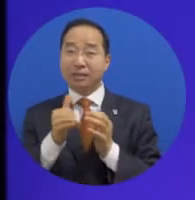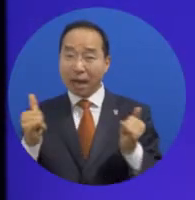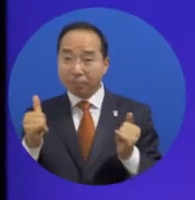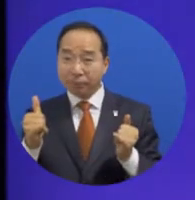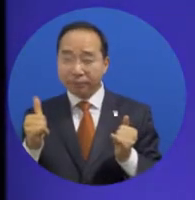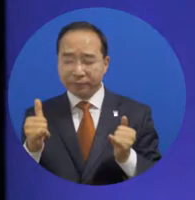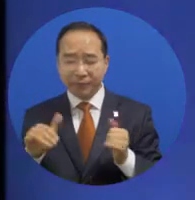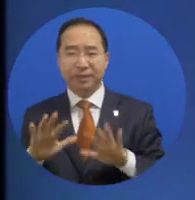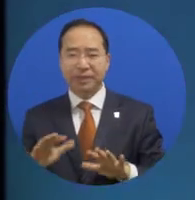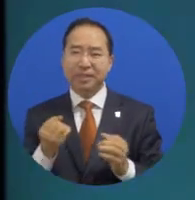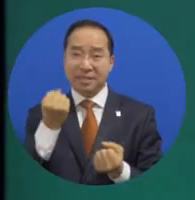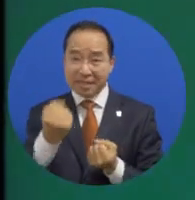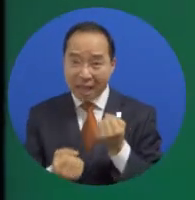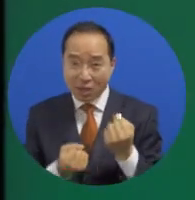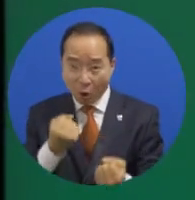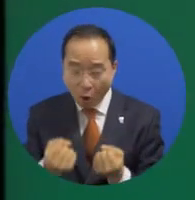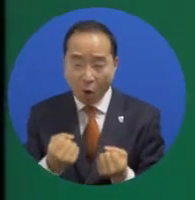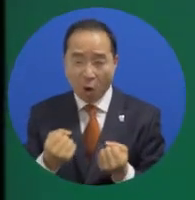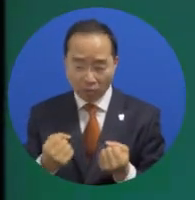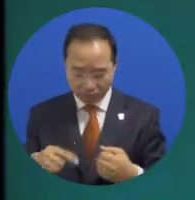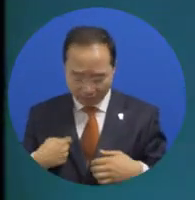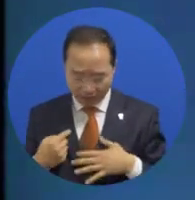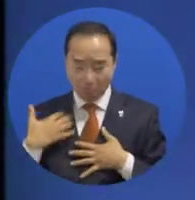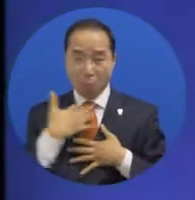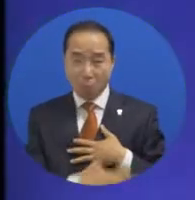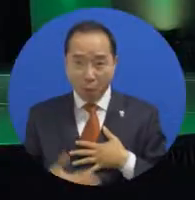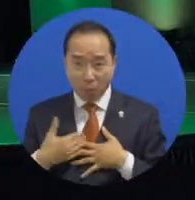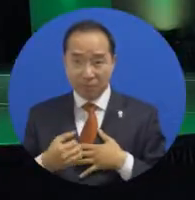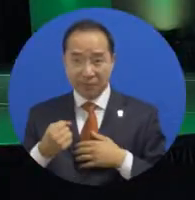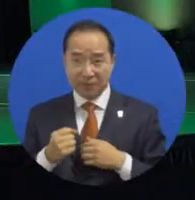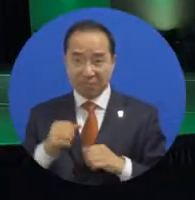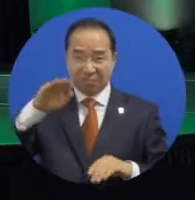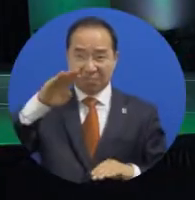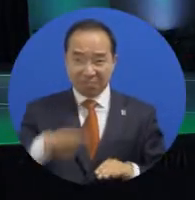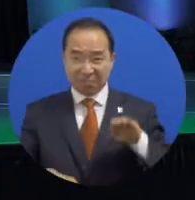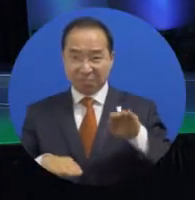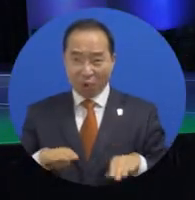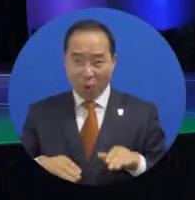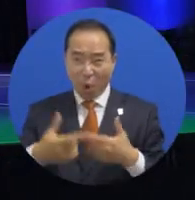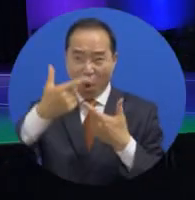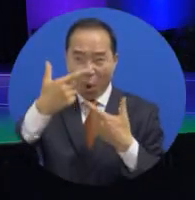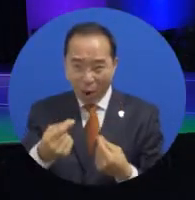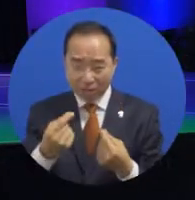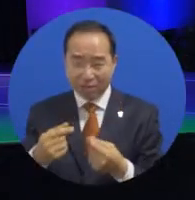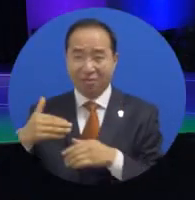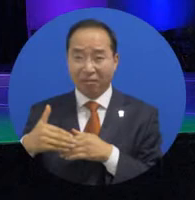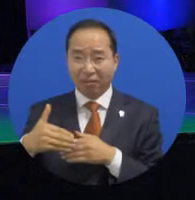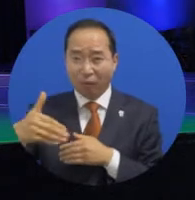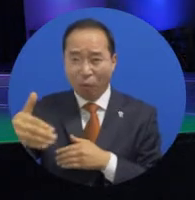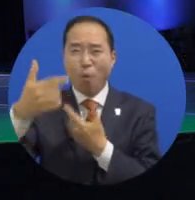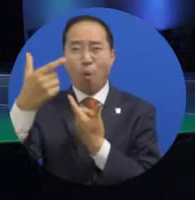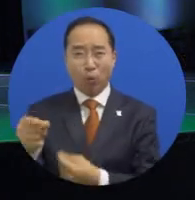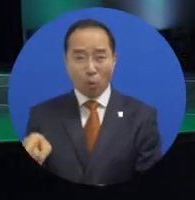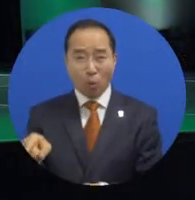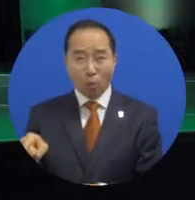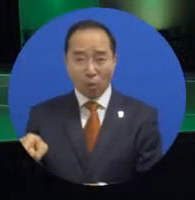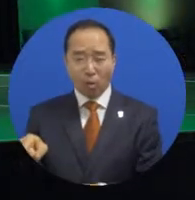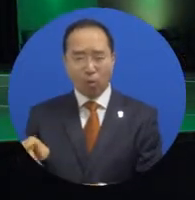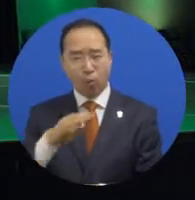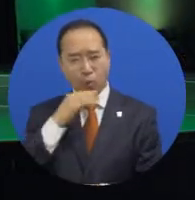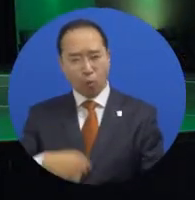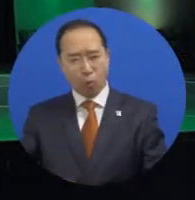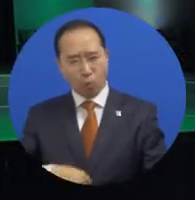딱 자전거만큼의 속도를 가지고 있다고 말합니다. 내 힘으로 힘껏 페달을 밟아야만 조금이라도